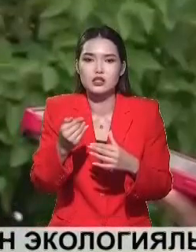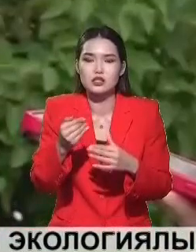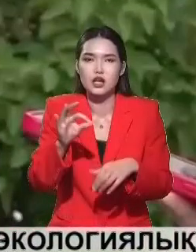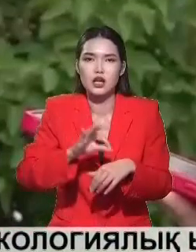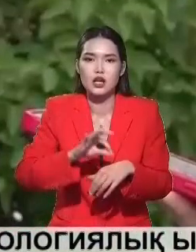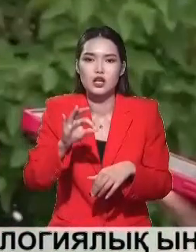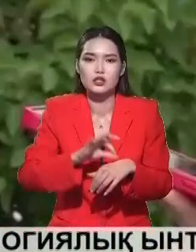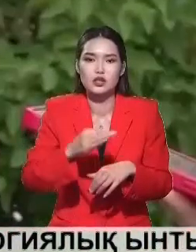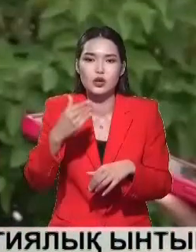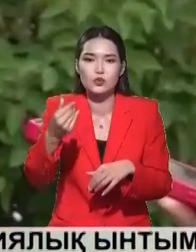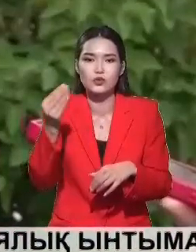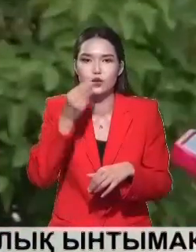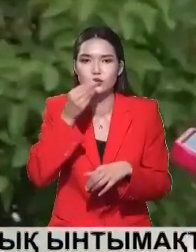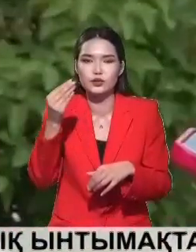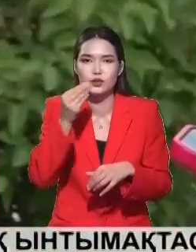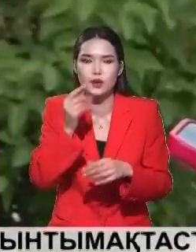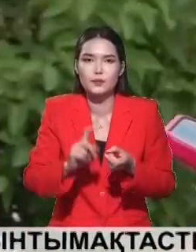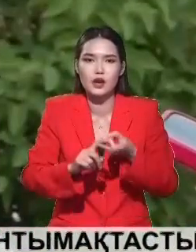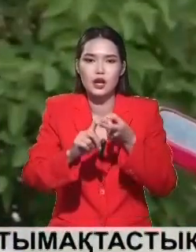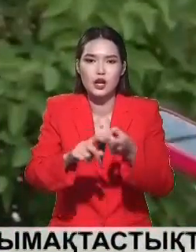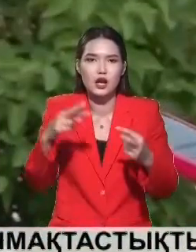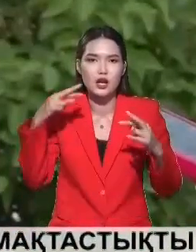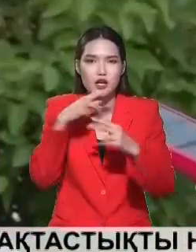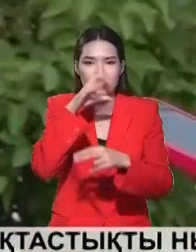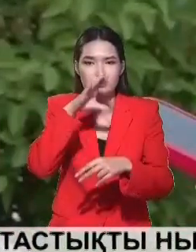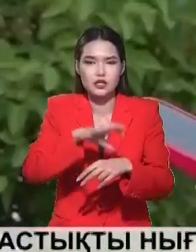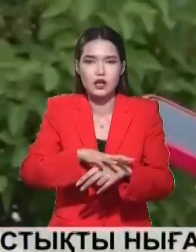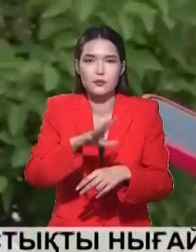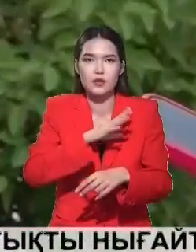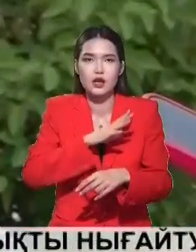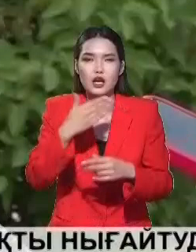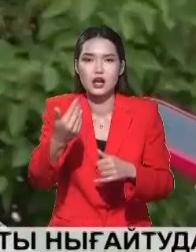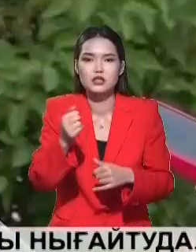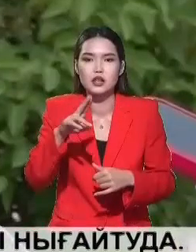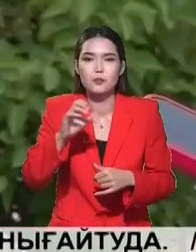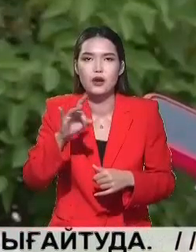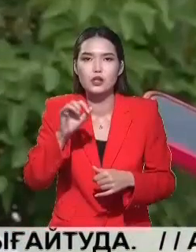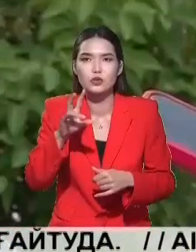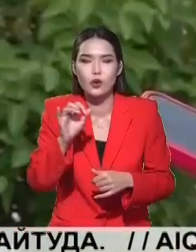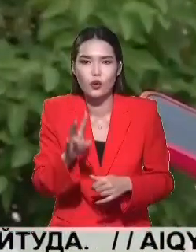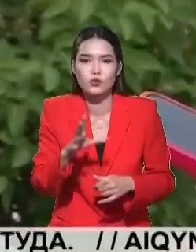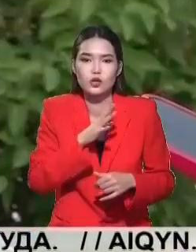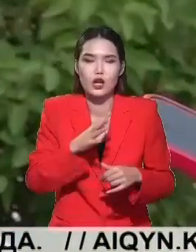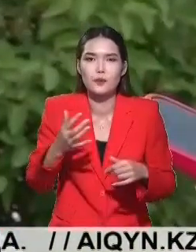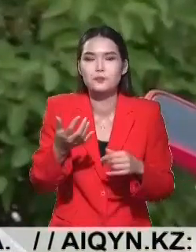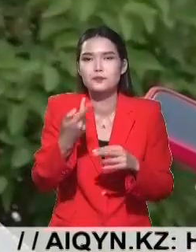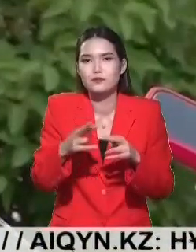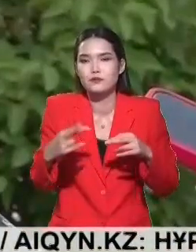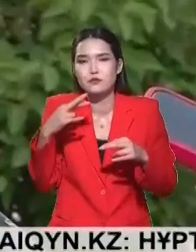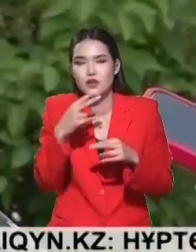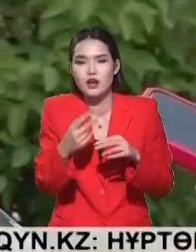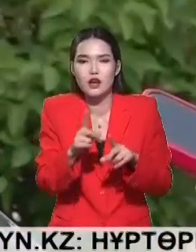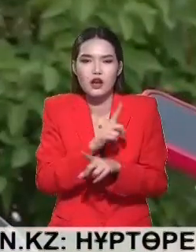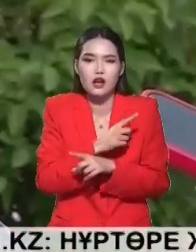Науқастардың бойында тағамдық токсикоинфекция анықталды. Салдарынан екі сәби токсикологиялық шок алып, мидың ісінуіне қайтыс болды. Қалған екі